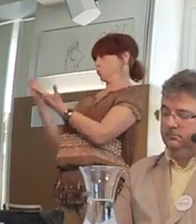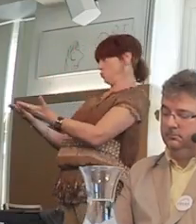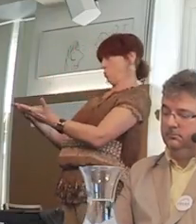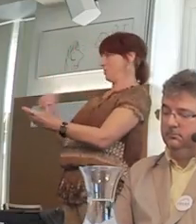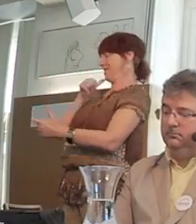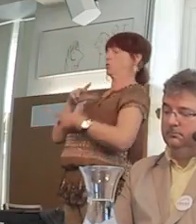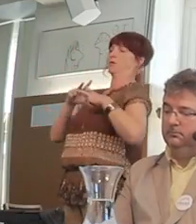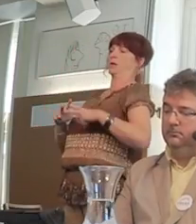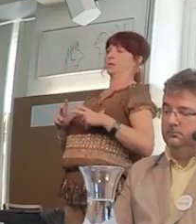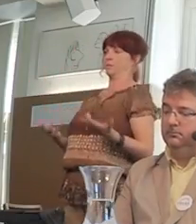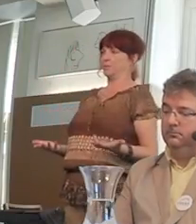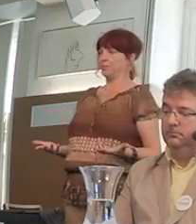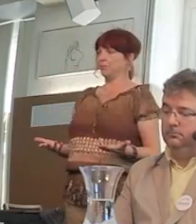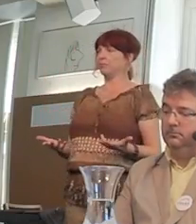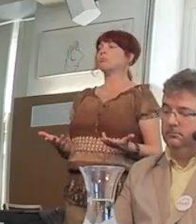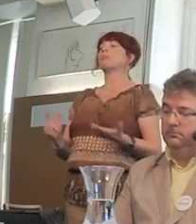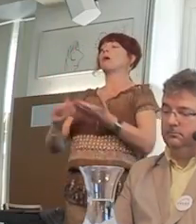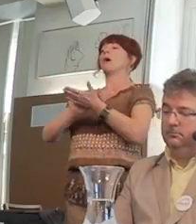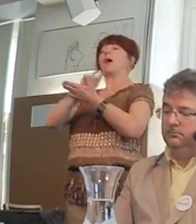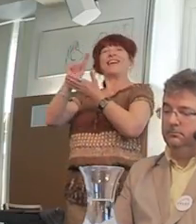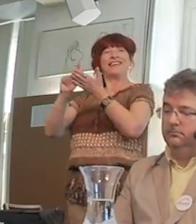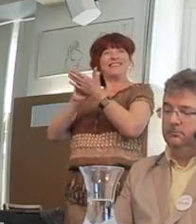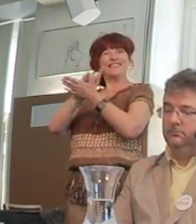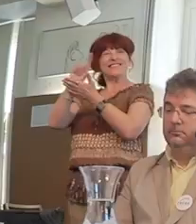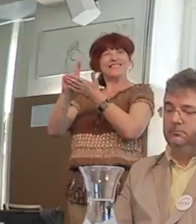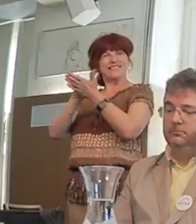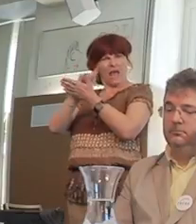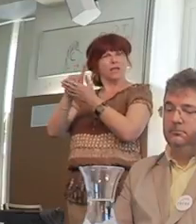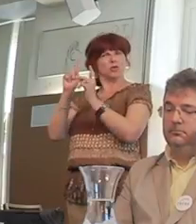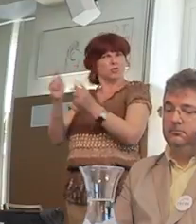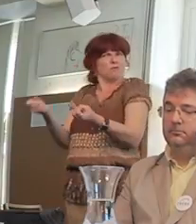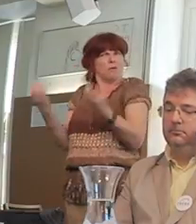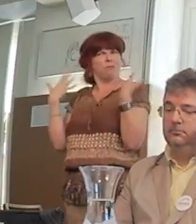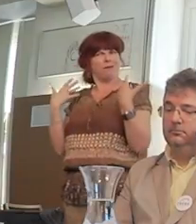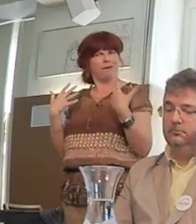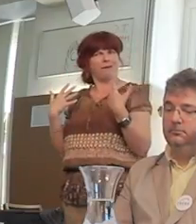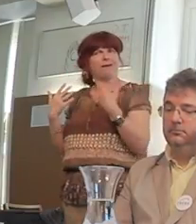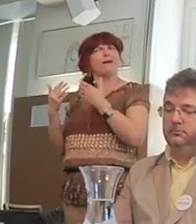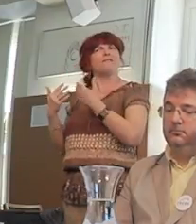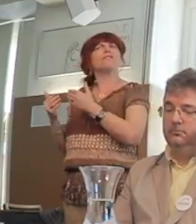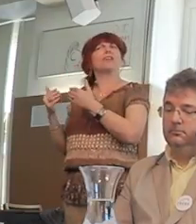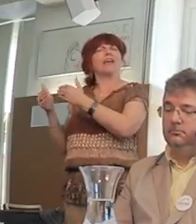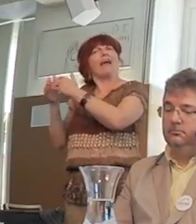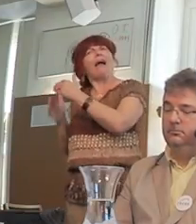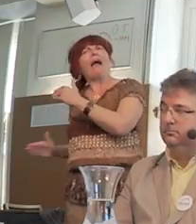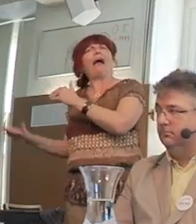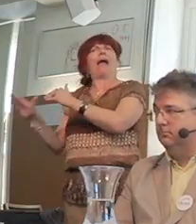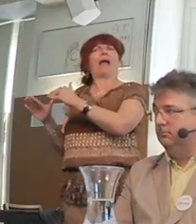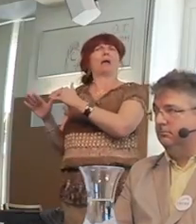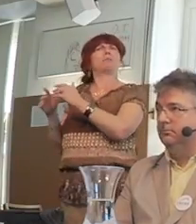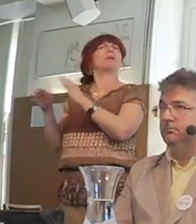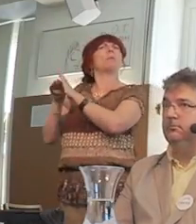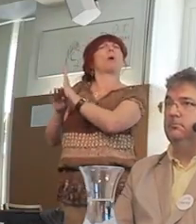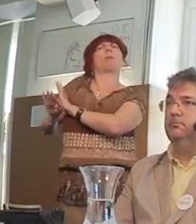Die Zeiten sollten eigentlich vorbei sein, wo diese Randprogramme sind. Also wir sind jetzt von der Phase gewesen,